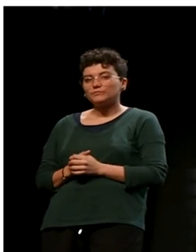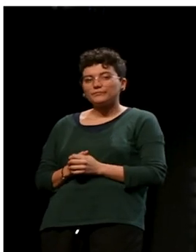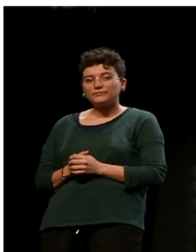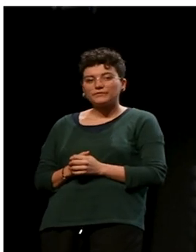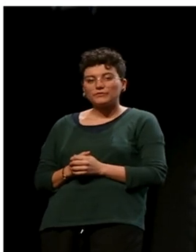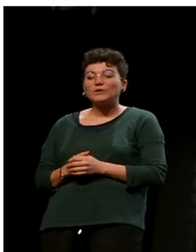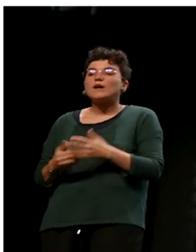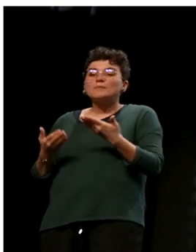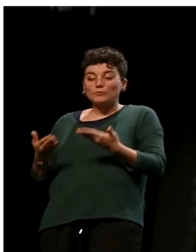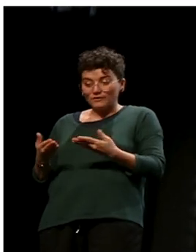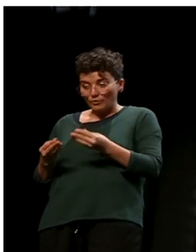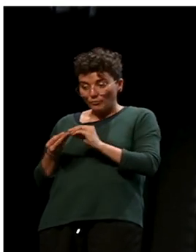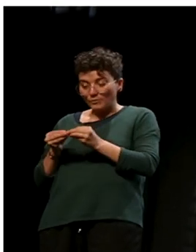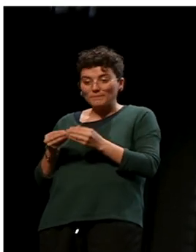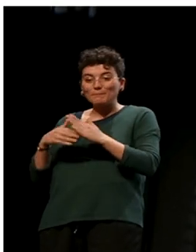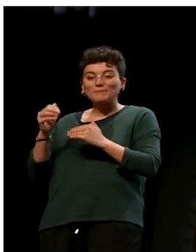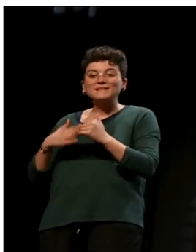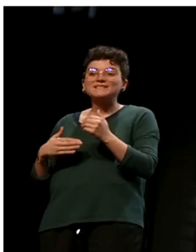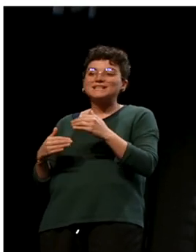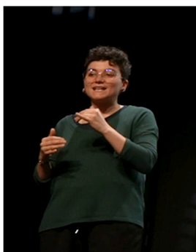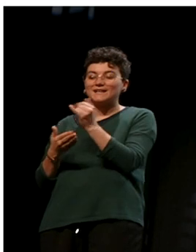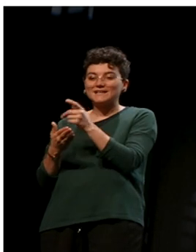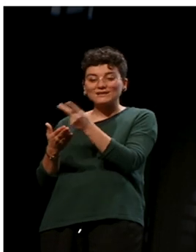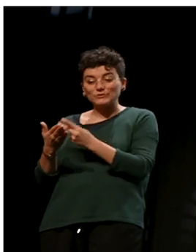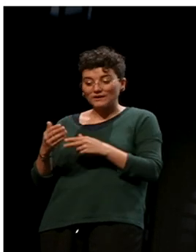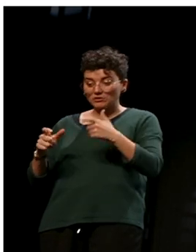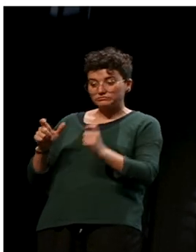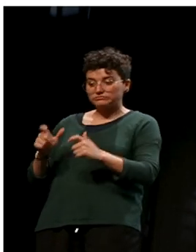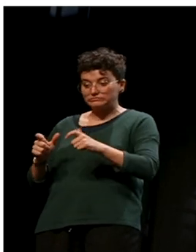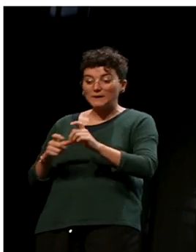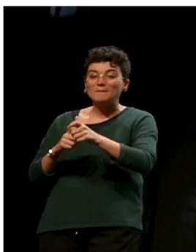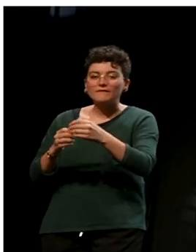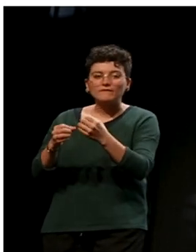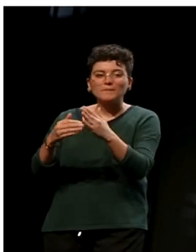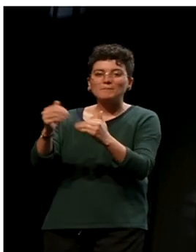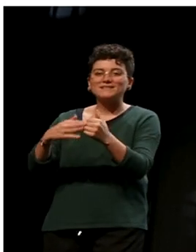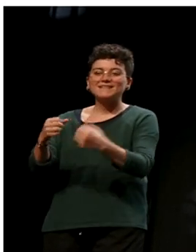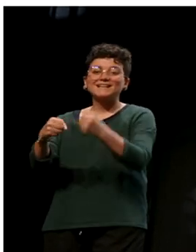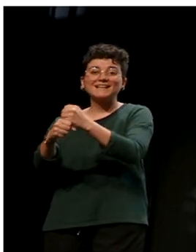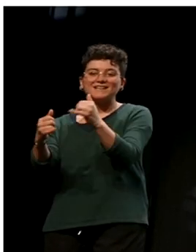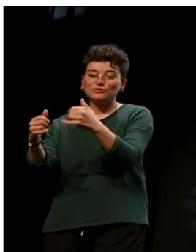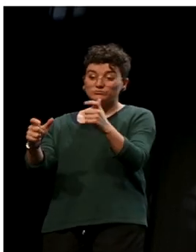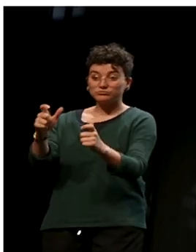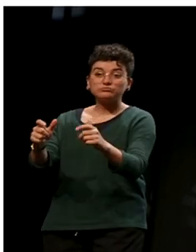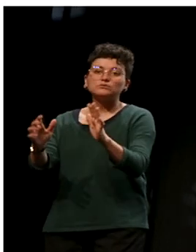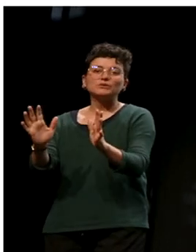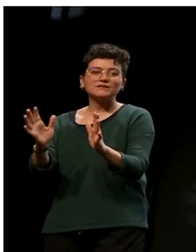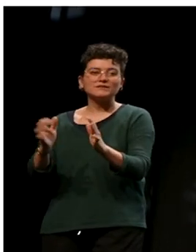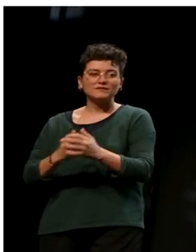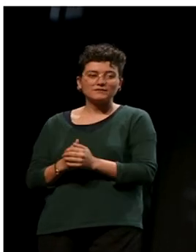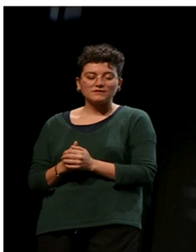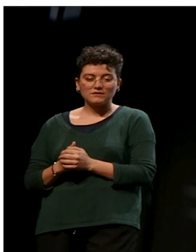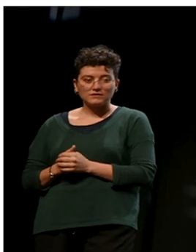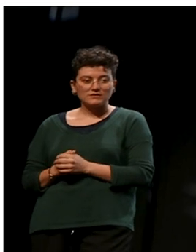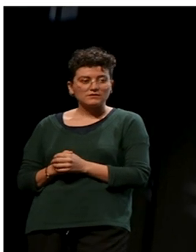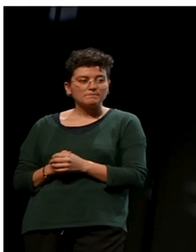les auteurs, ça sera aussi ceux qui écrivent, les jeux narratifs, c'est une grande mode, les jeux narratifs, à un moment, ce sera pour être écrit très rapidement par d'autres